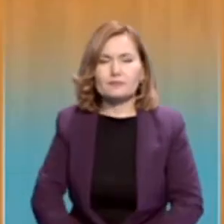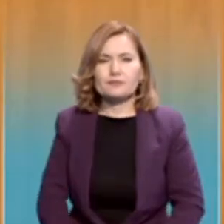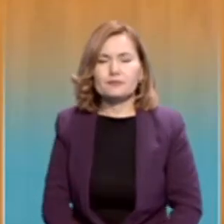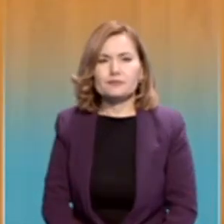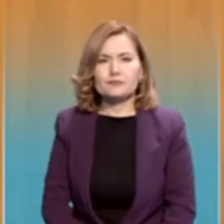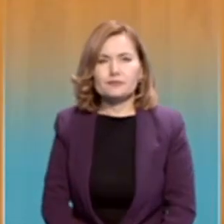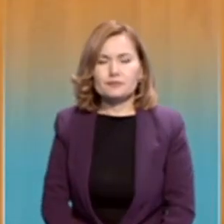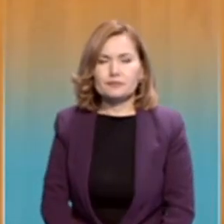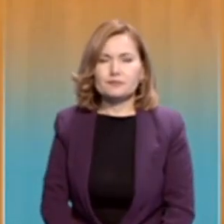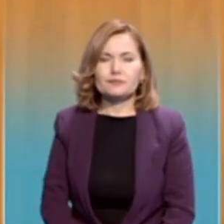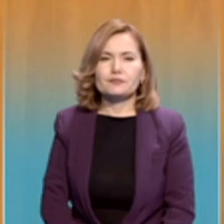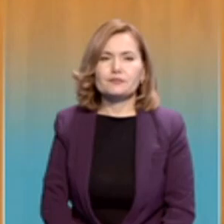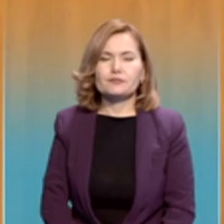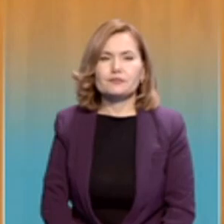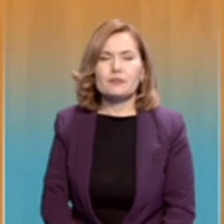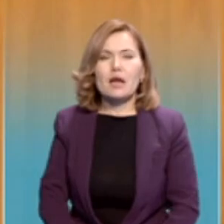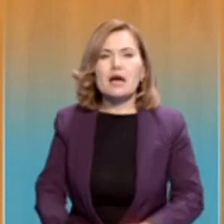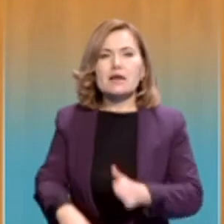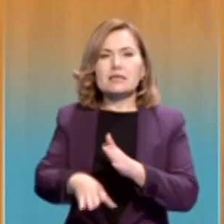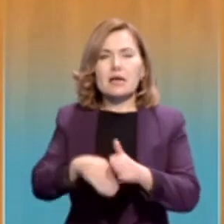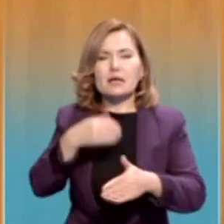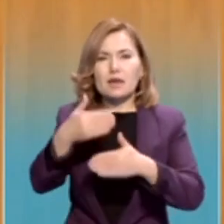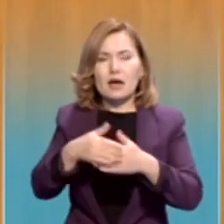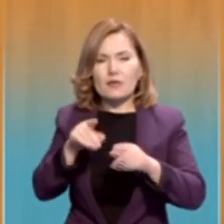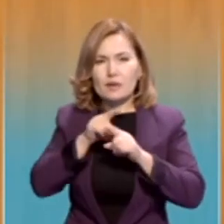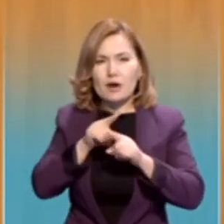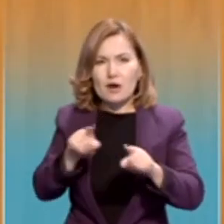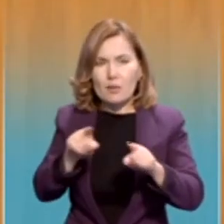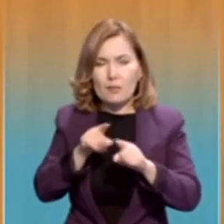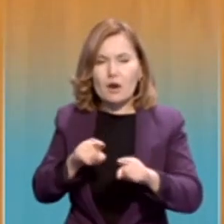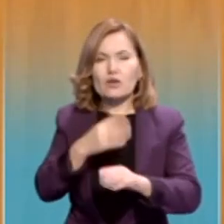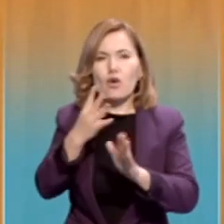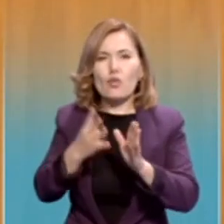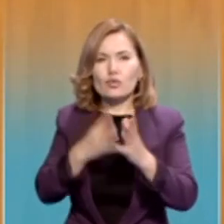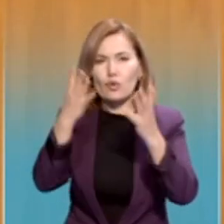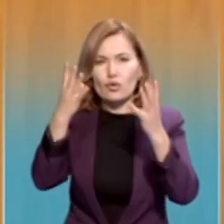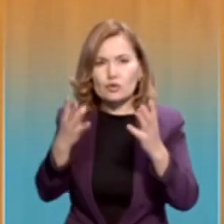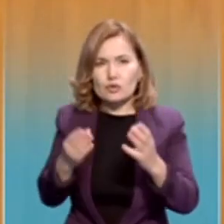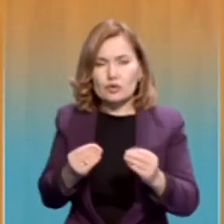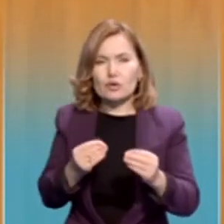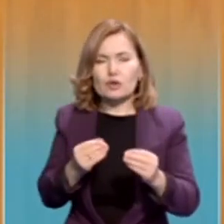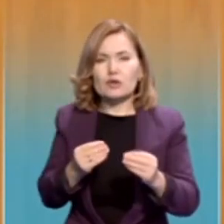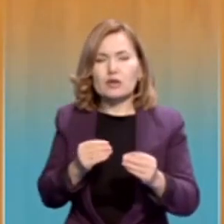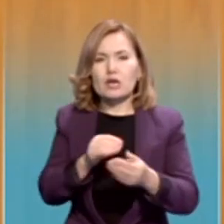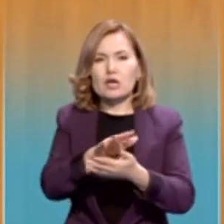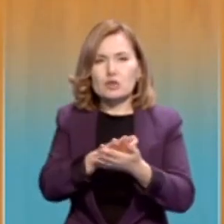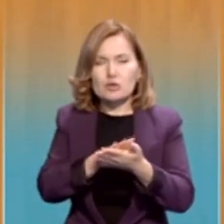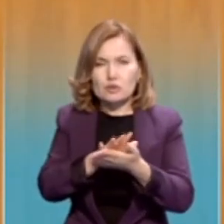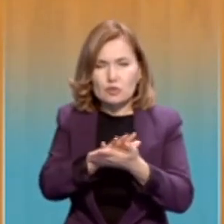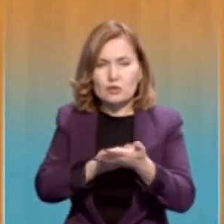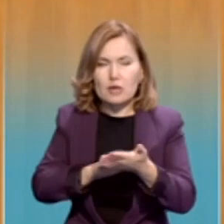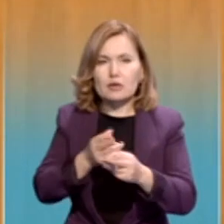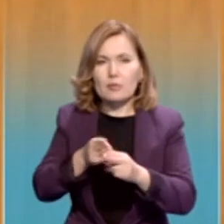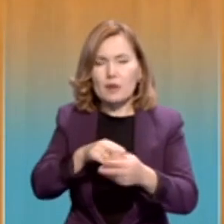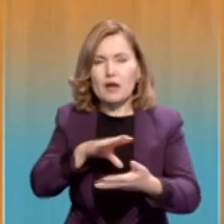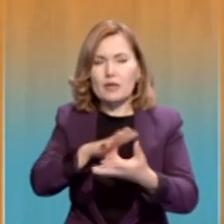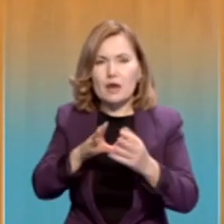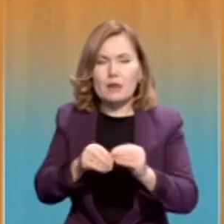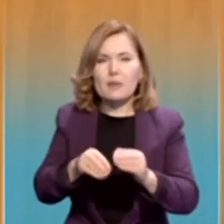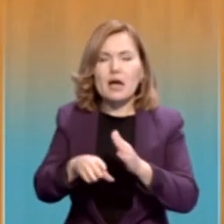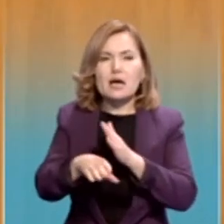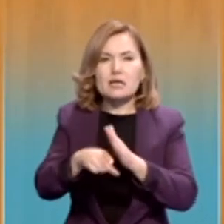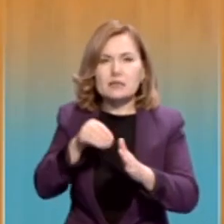Этап предвыборной агитации. Сайлау алды үгіт-насихат науқаны 19 күнге созылады. Ол кандидаттар тіркеу аяқталған күннен бастап сайлауға бір күн